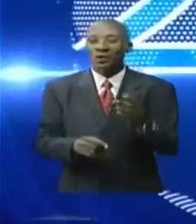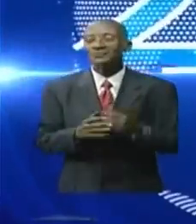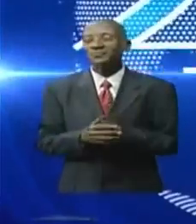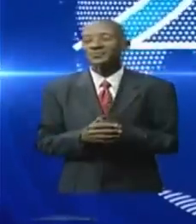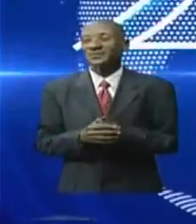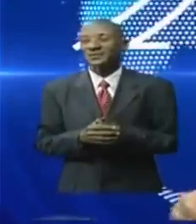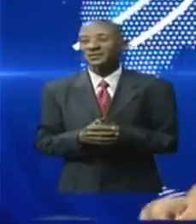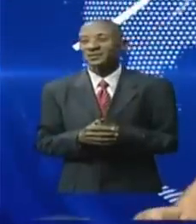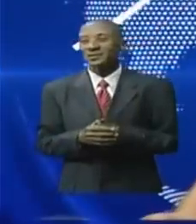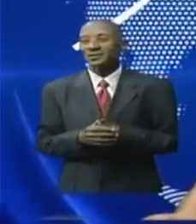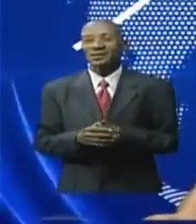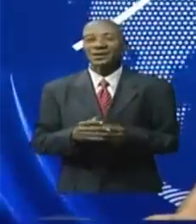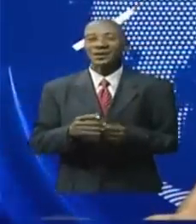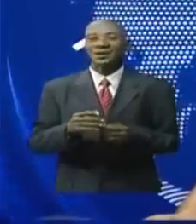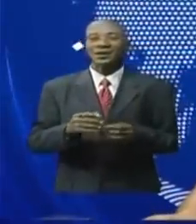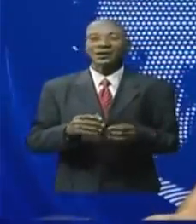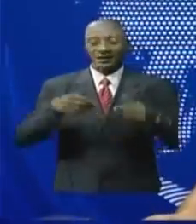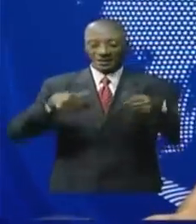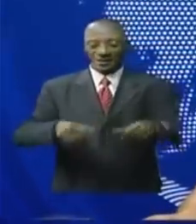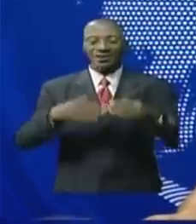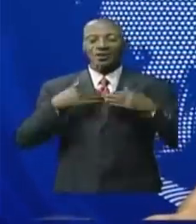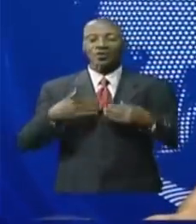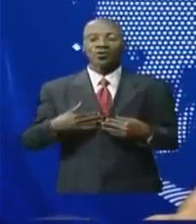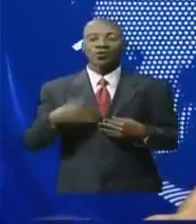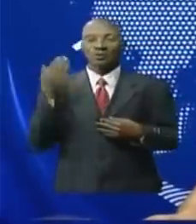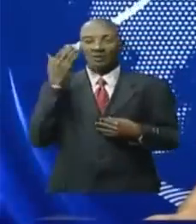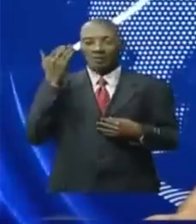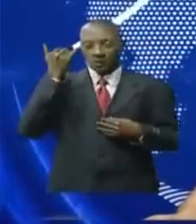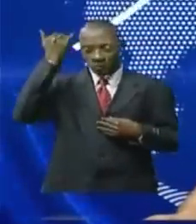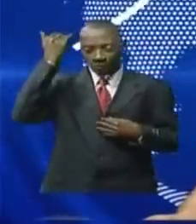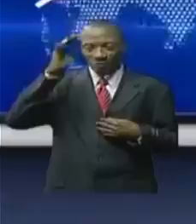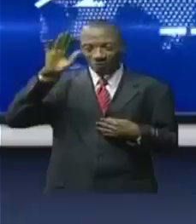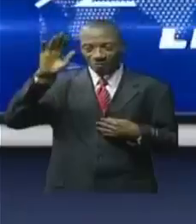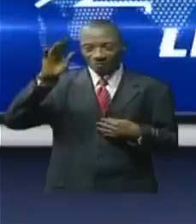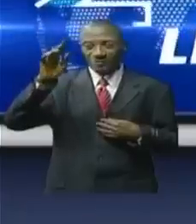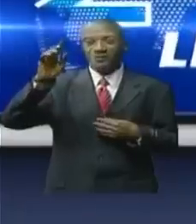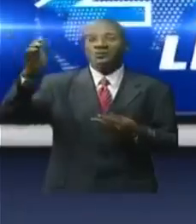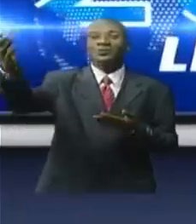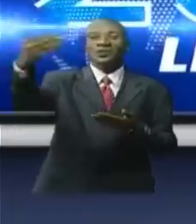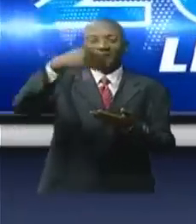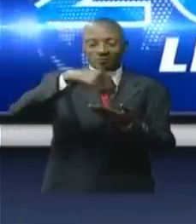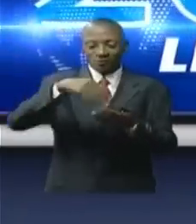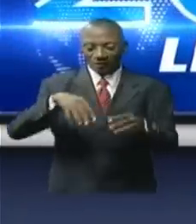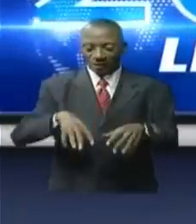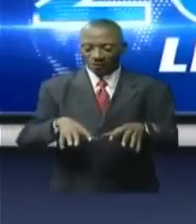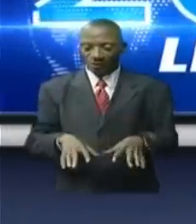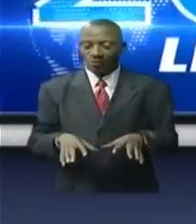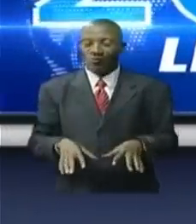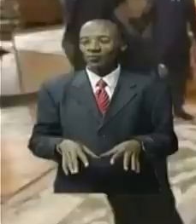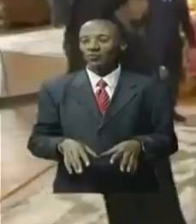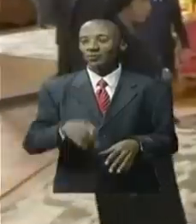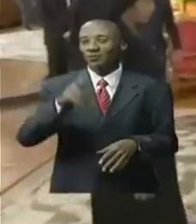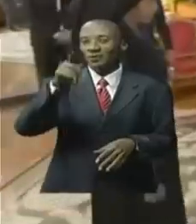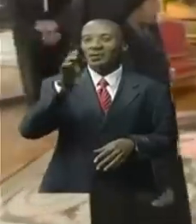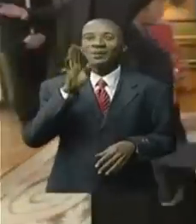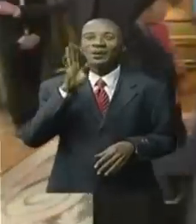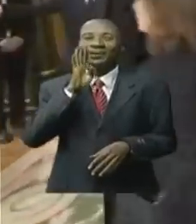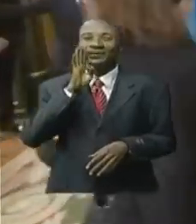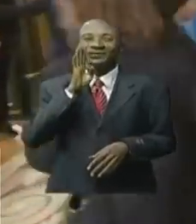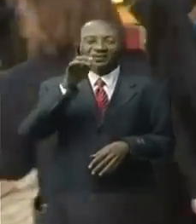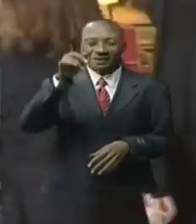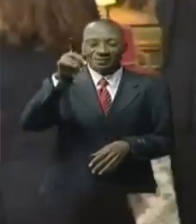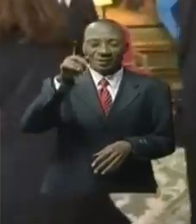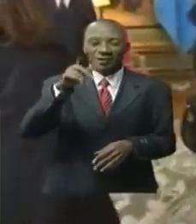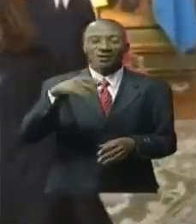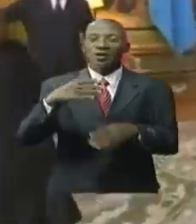terre de ses ancêtres 61 ans après. Pour sa dernière nuit à Bruxelles, les Africains lui rendent